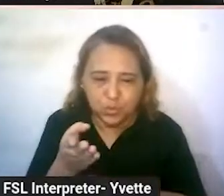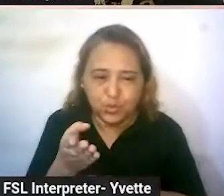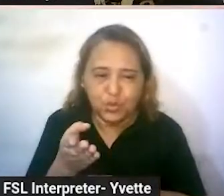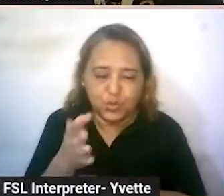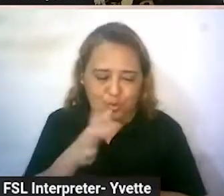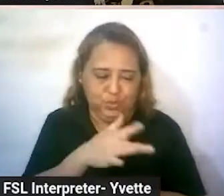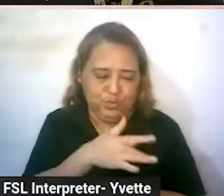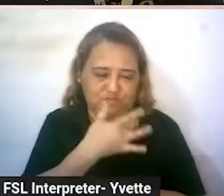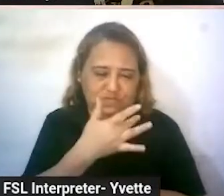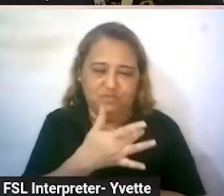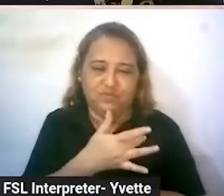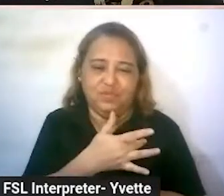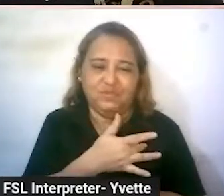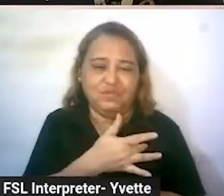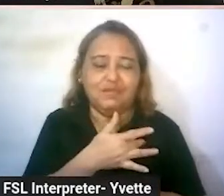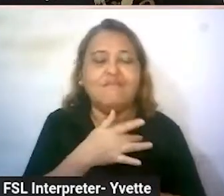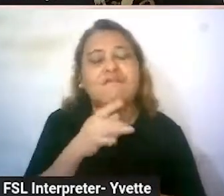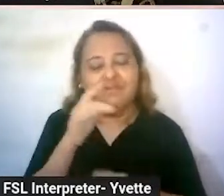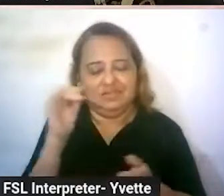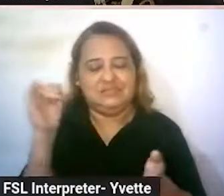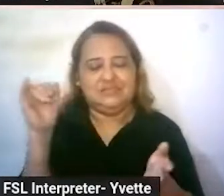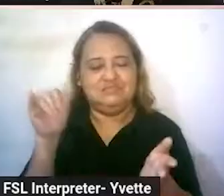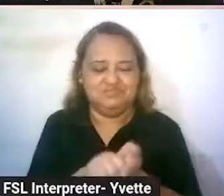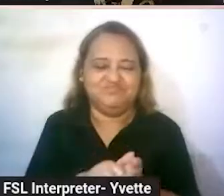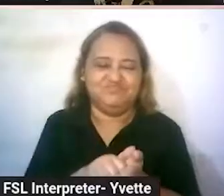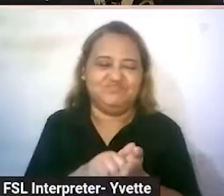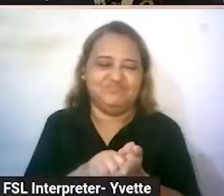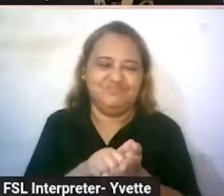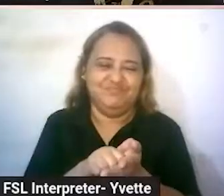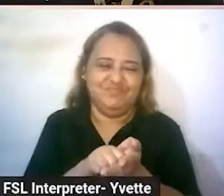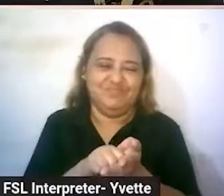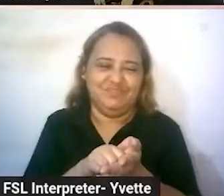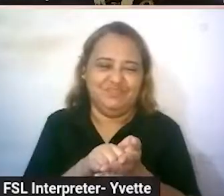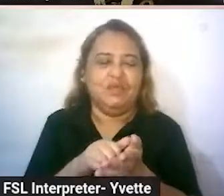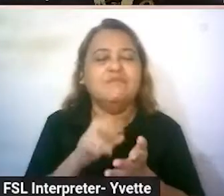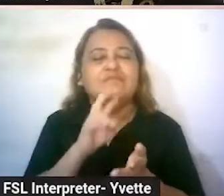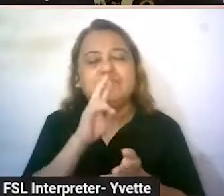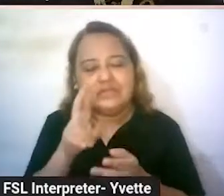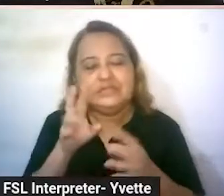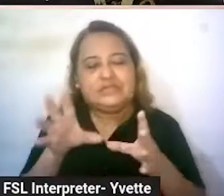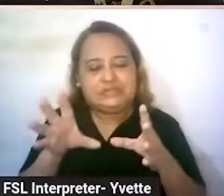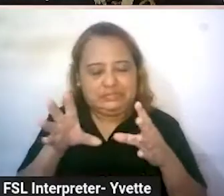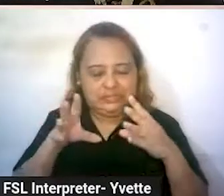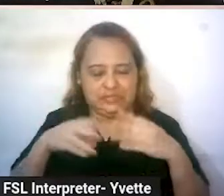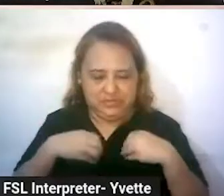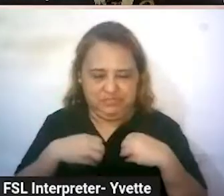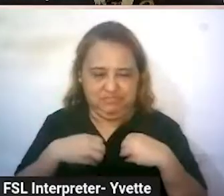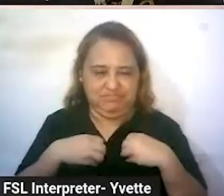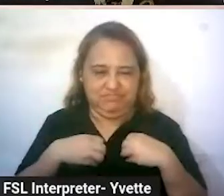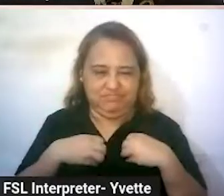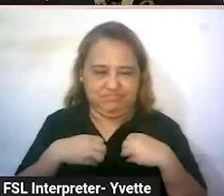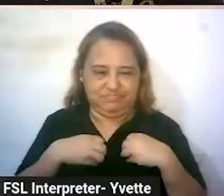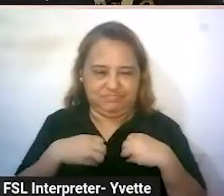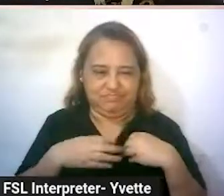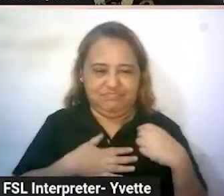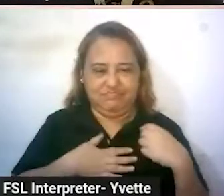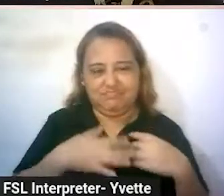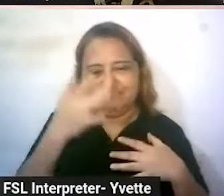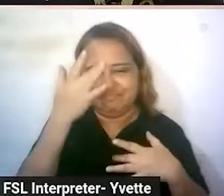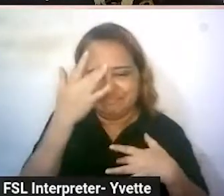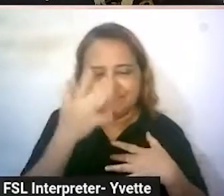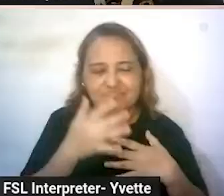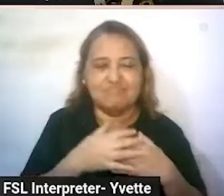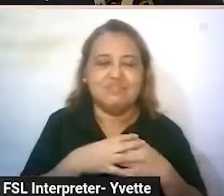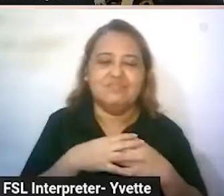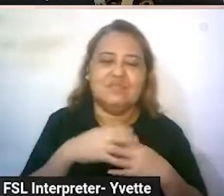na, ay, ito na talaga, and I really need to accept it, and kailangan kong mabuhay